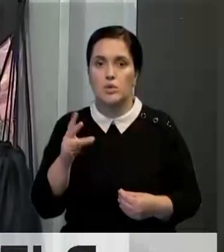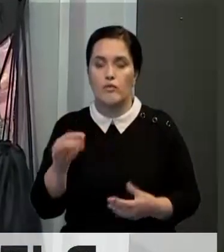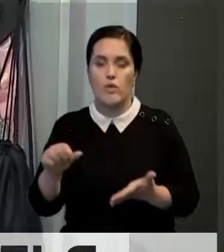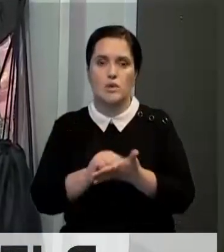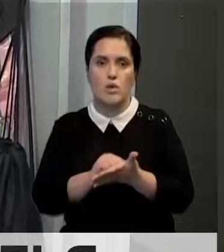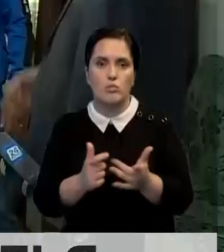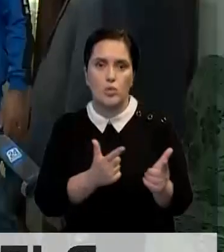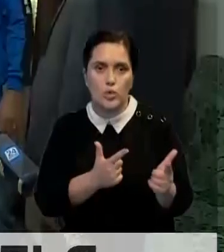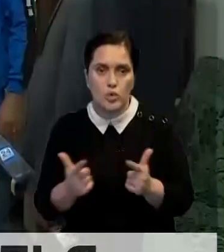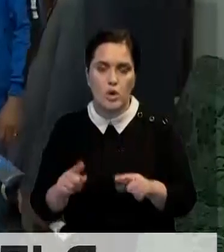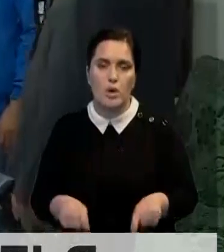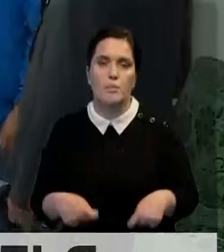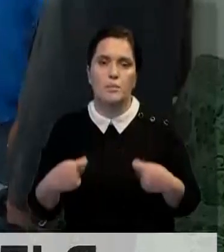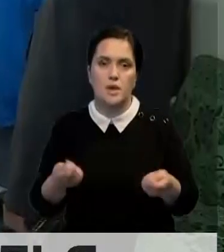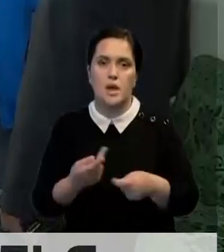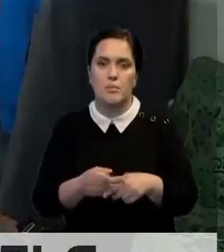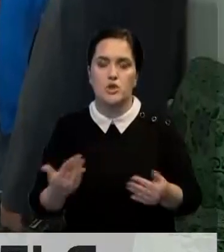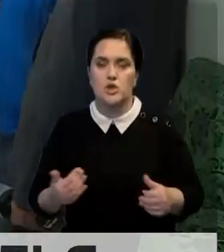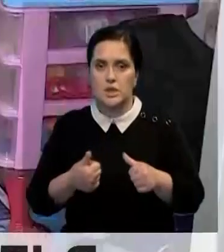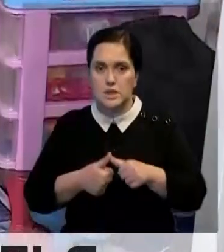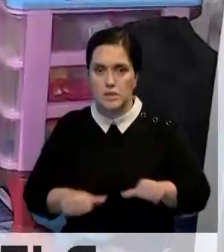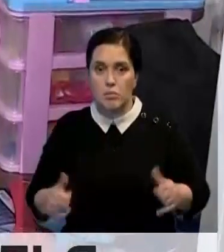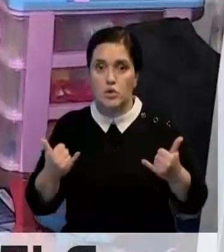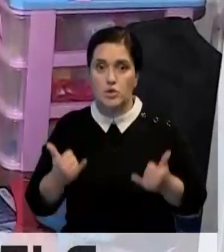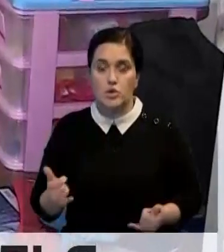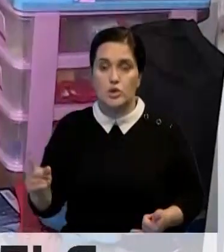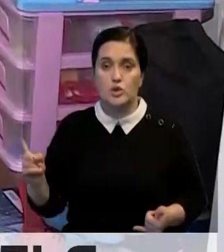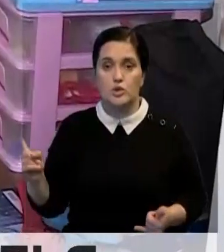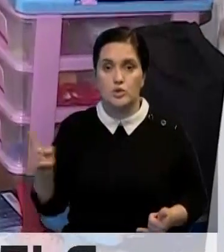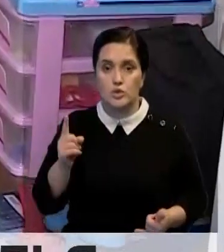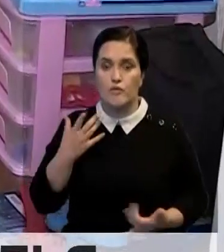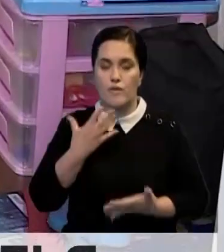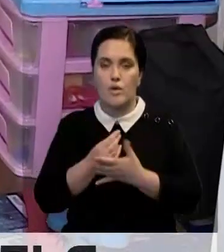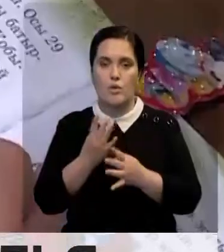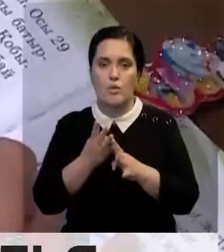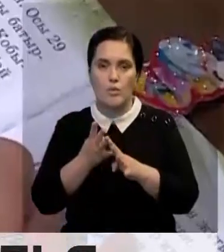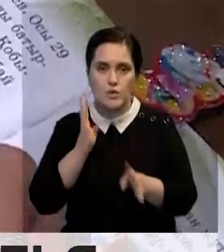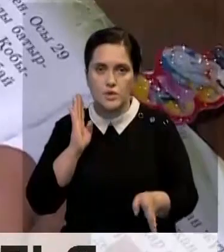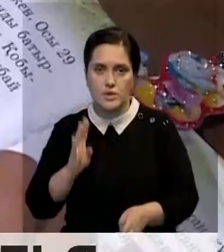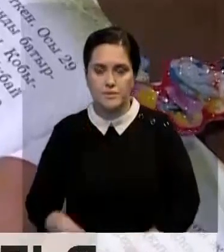документы собраны и переданы в жилищную инспекцию. Теперь с нетерпением ждут своей очереди.